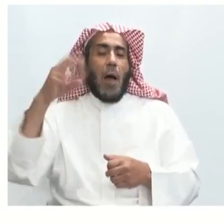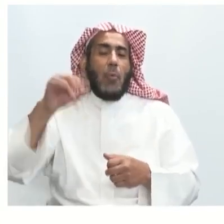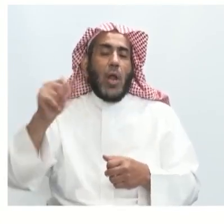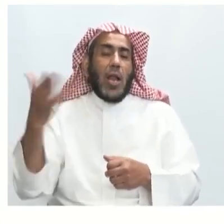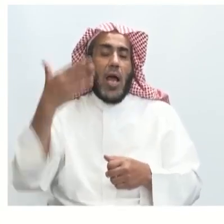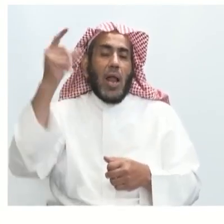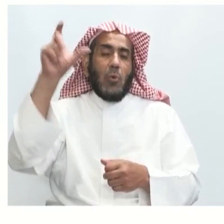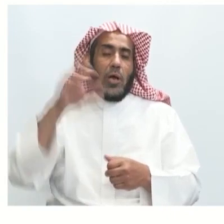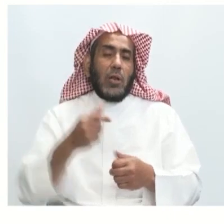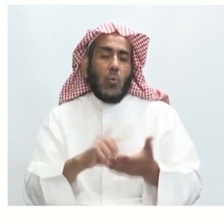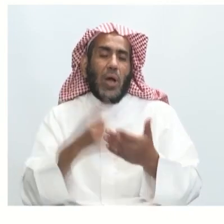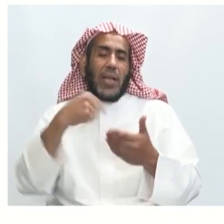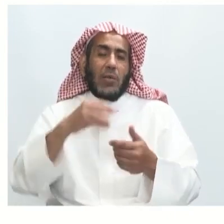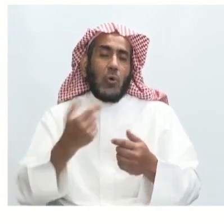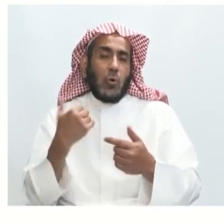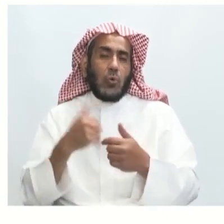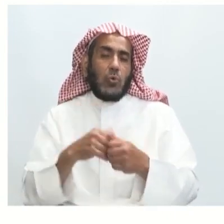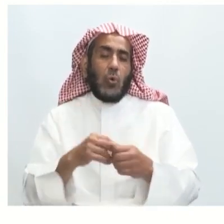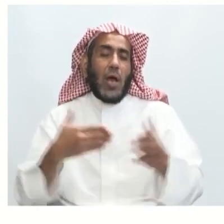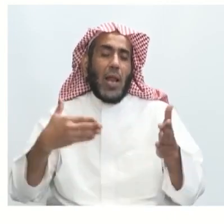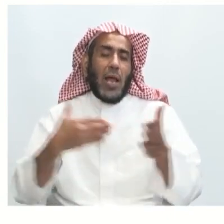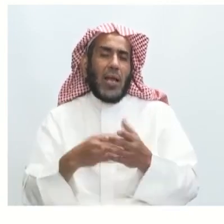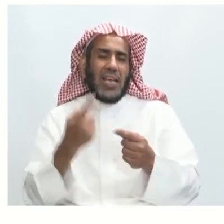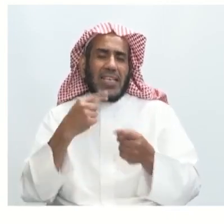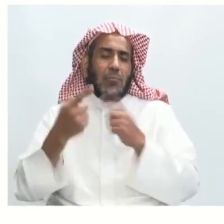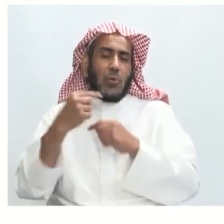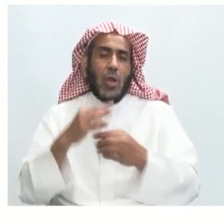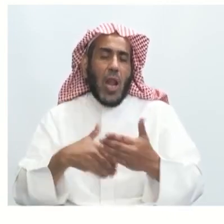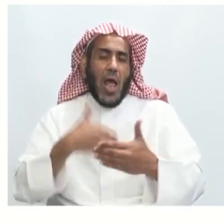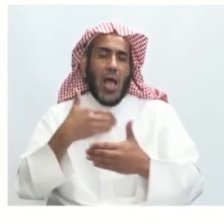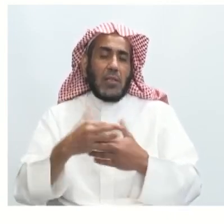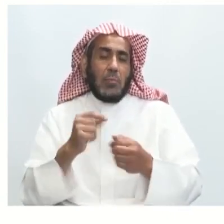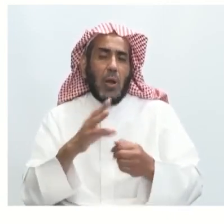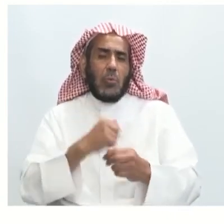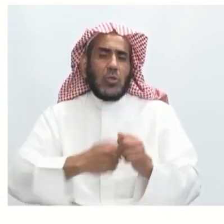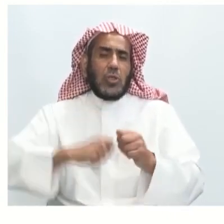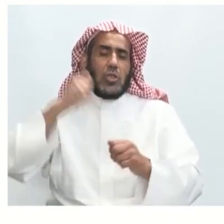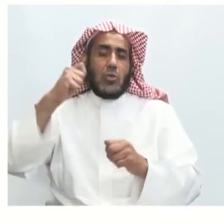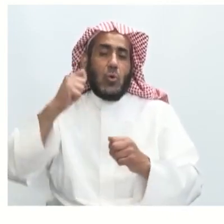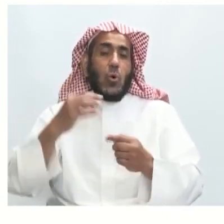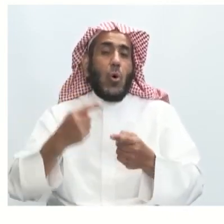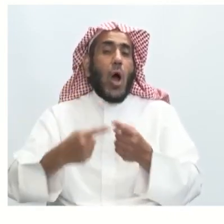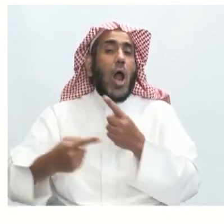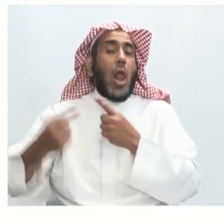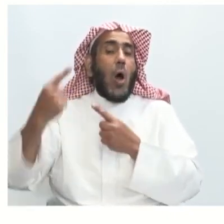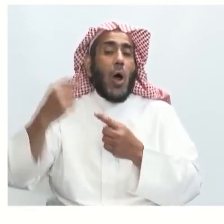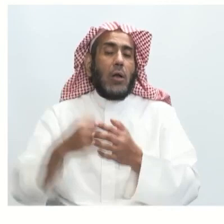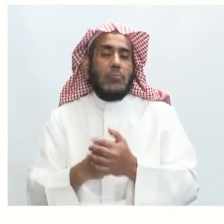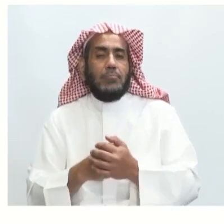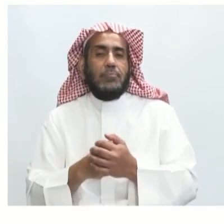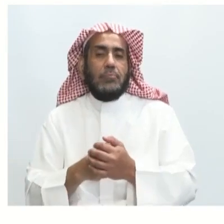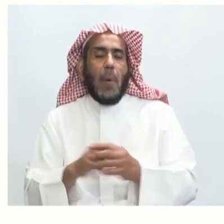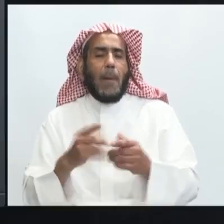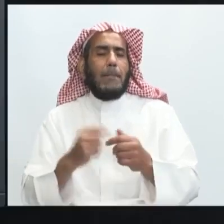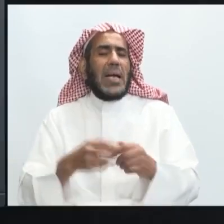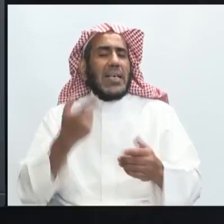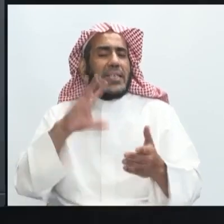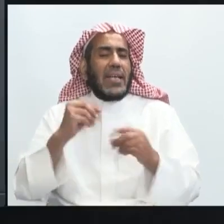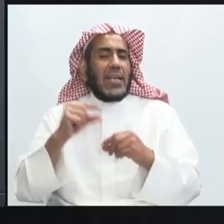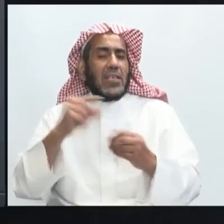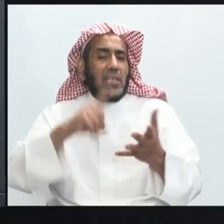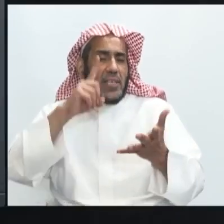العلاء المعري واني وان كنت الاخيره زمانه لاتم بما لم تستطيعه الاوائل ما درجه